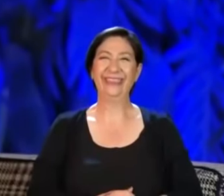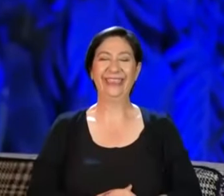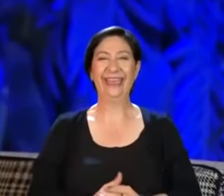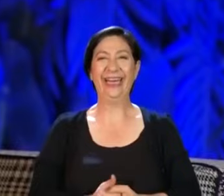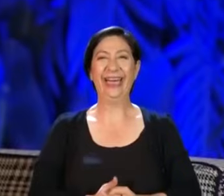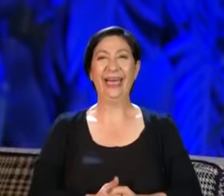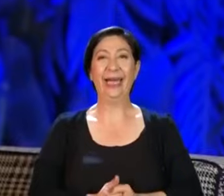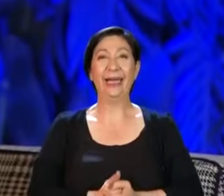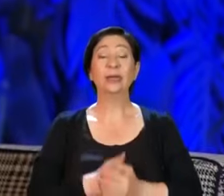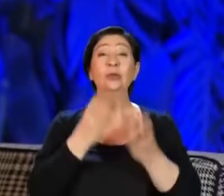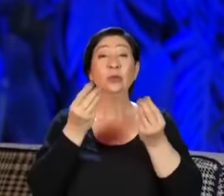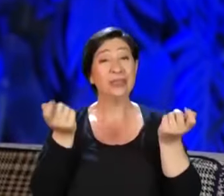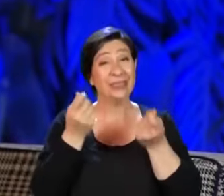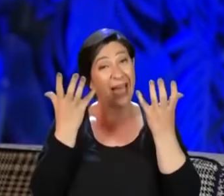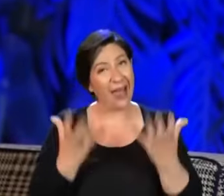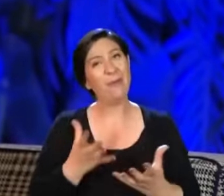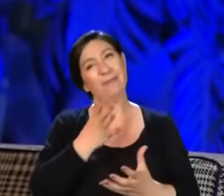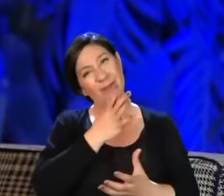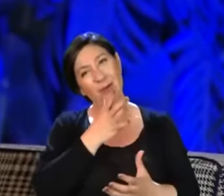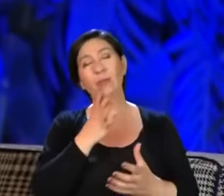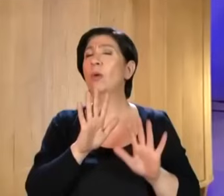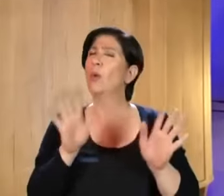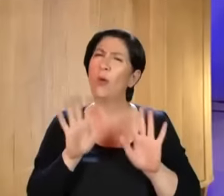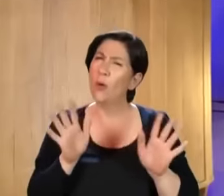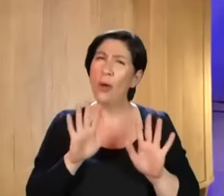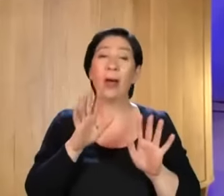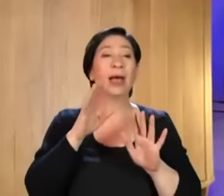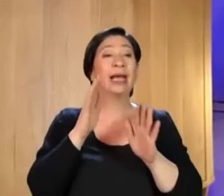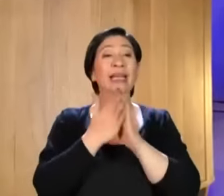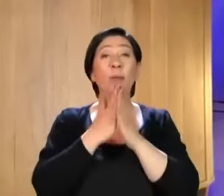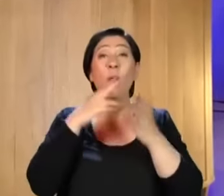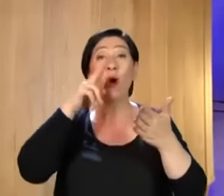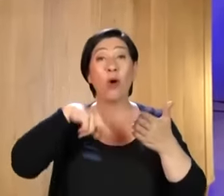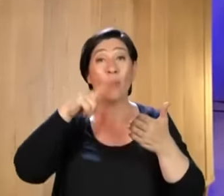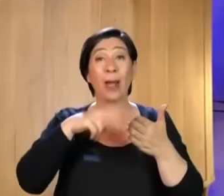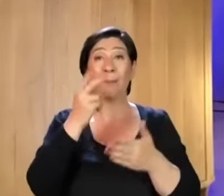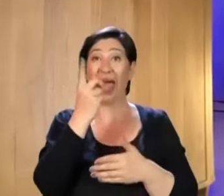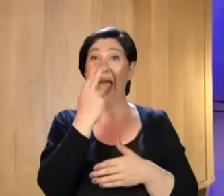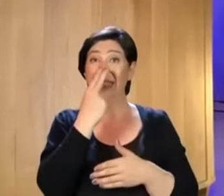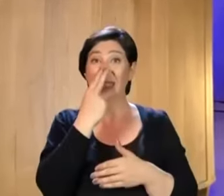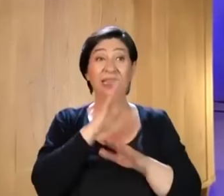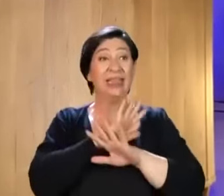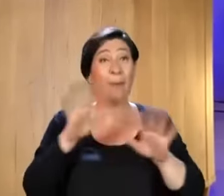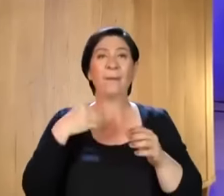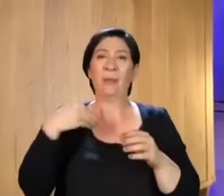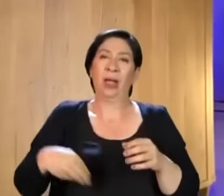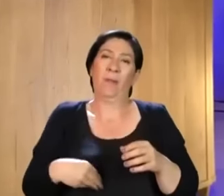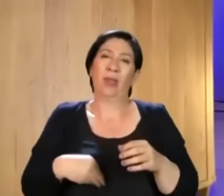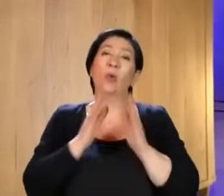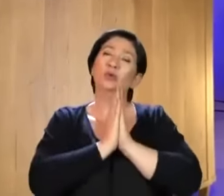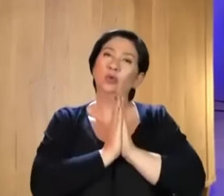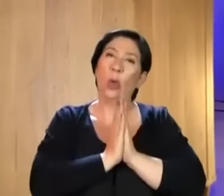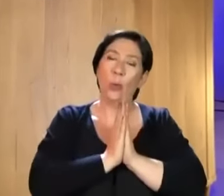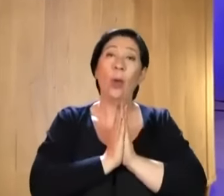oldu Çok yoğunsunuz olabilir yukla alakası kitap okumak kitap okumak Eğer bir alışkanlık Tamamen benim kabahatim özür diliyorum Bu